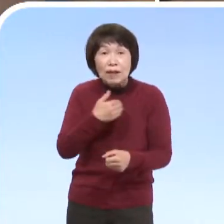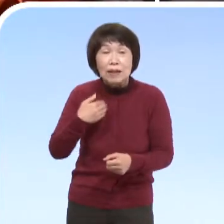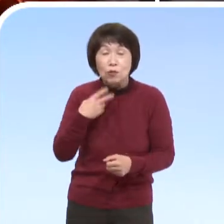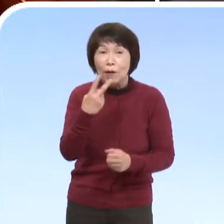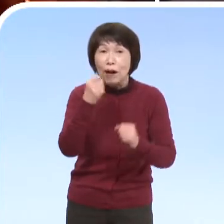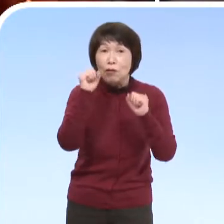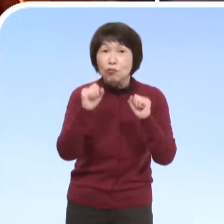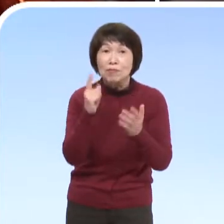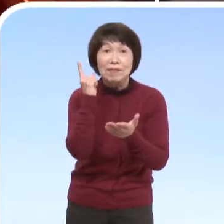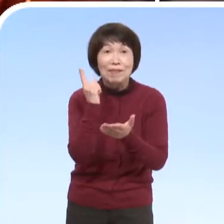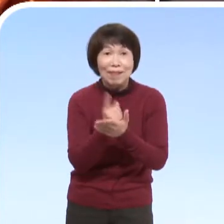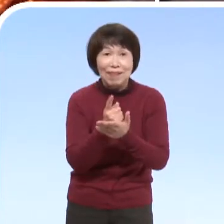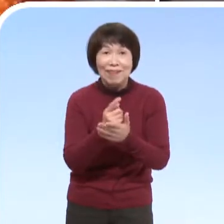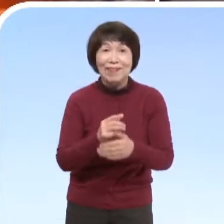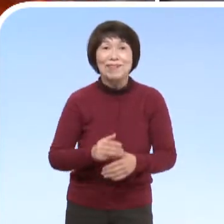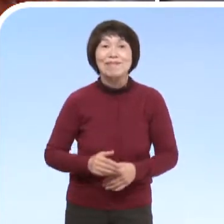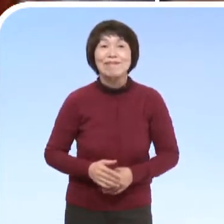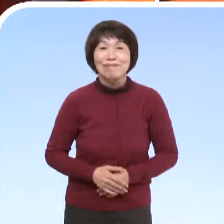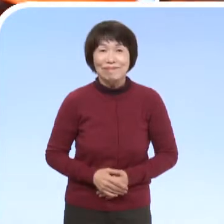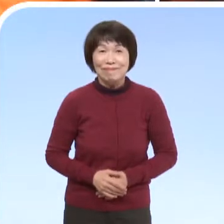でも親しまれているんです。